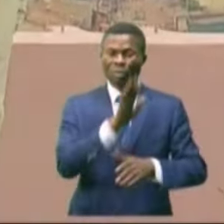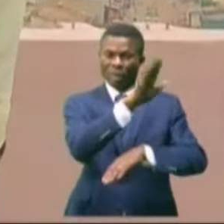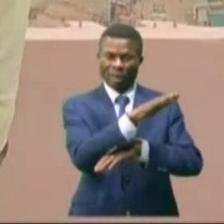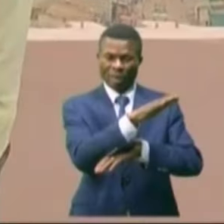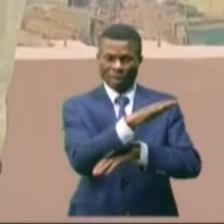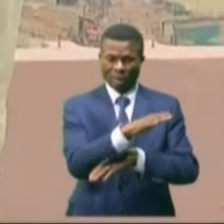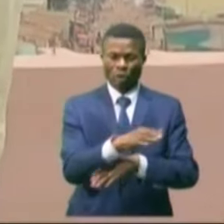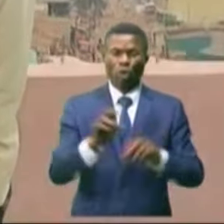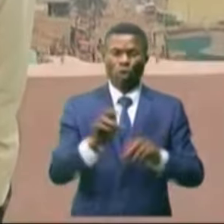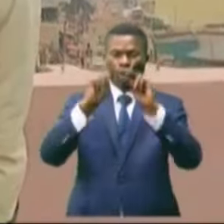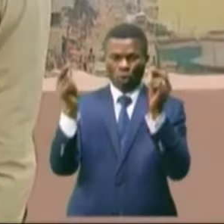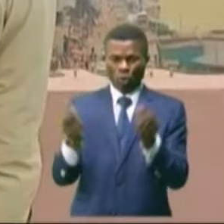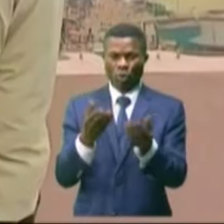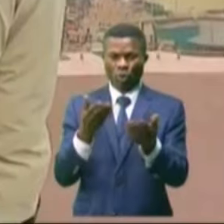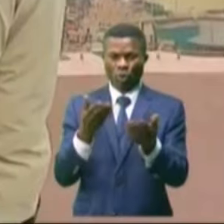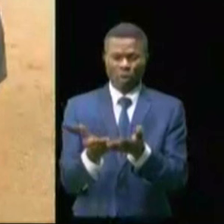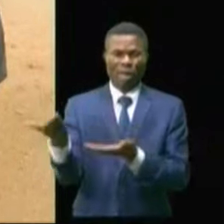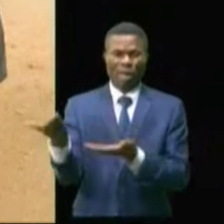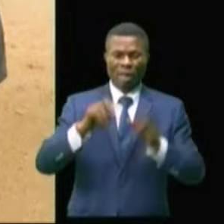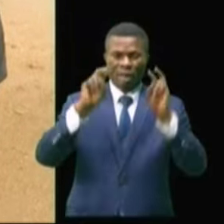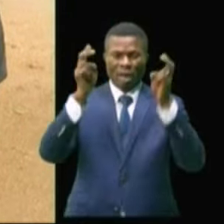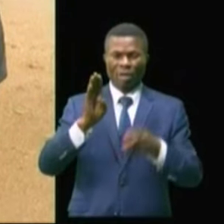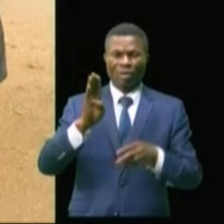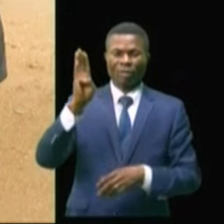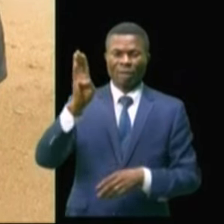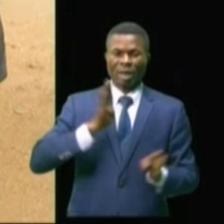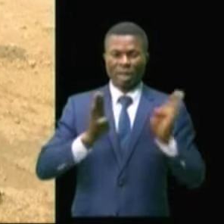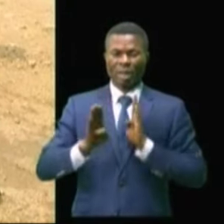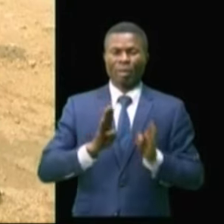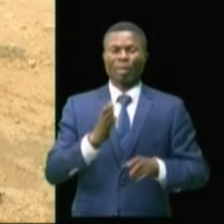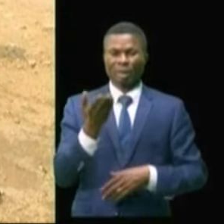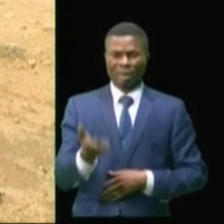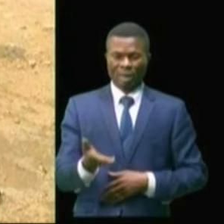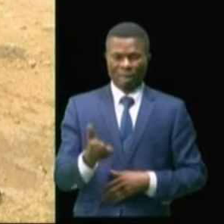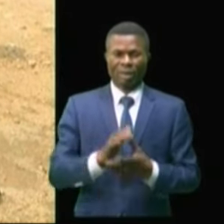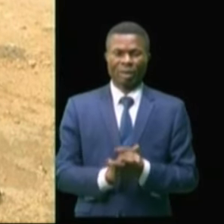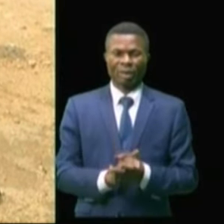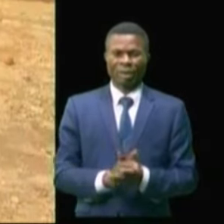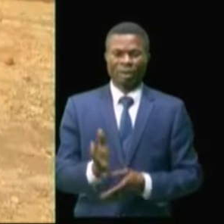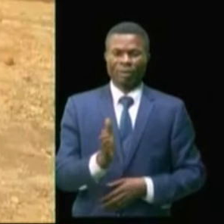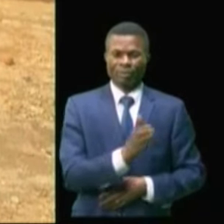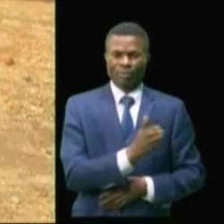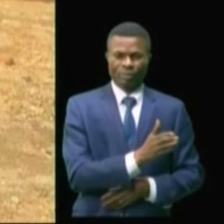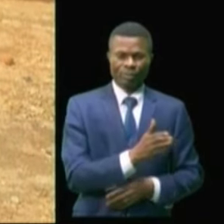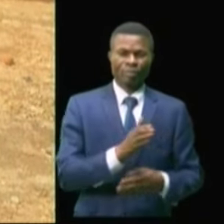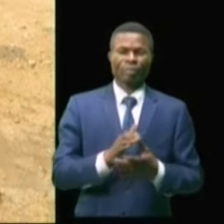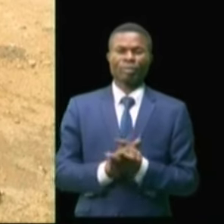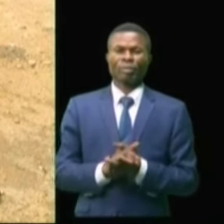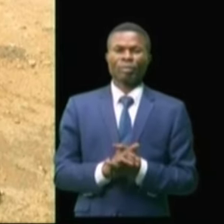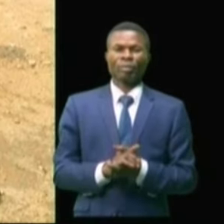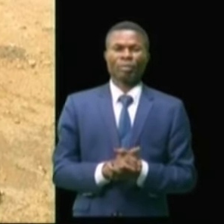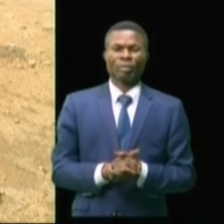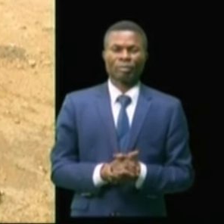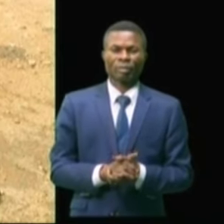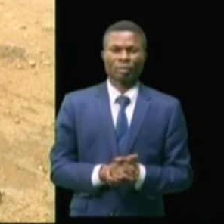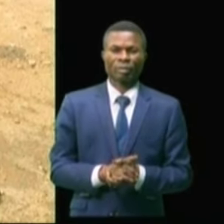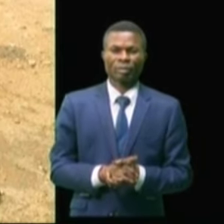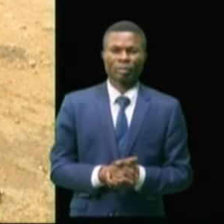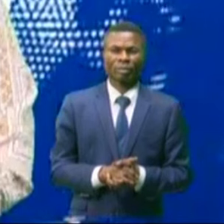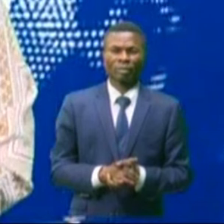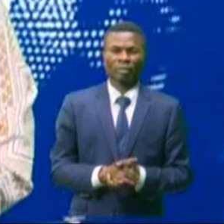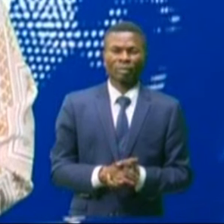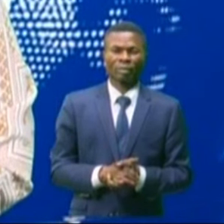cette délégation a regagné la ville de Béni où aura lieu la cérémonie d'inauguration des locaux de la RTNC sous station locale.